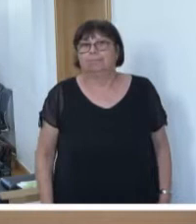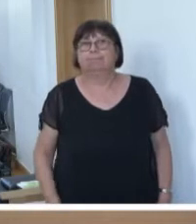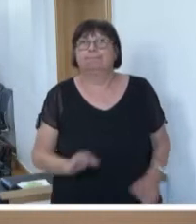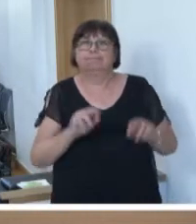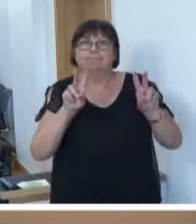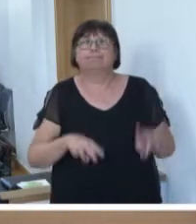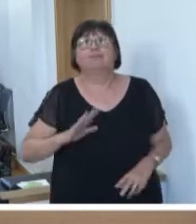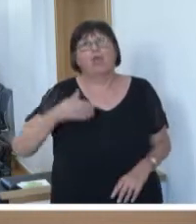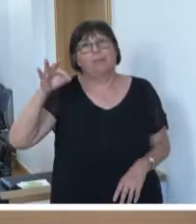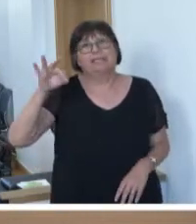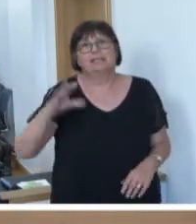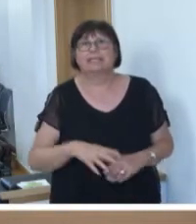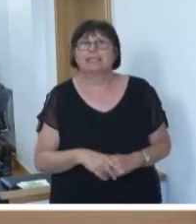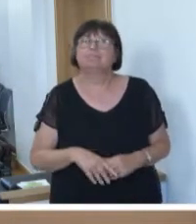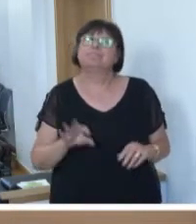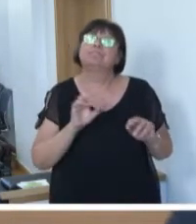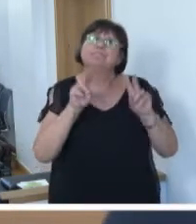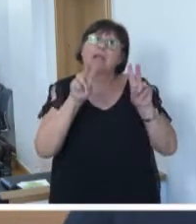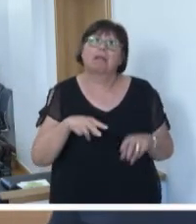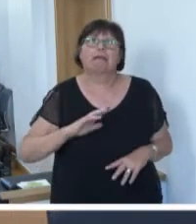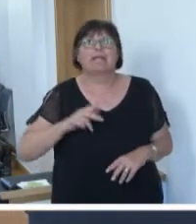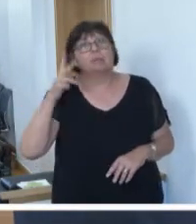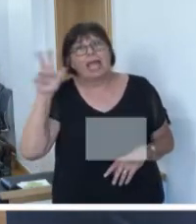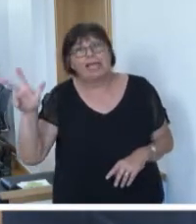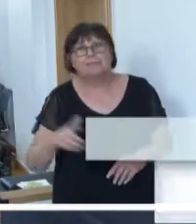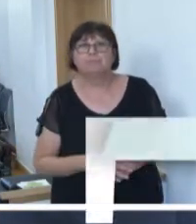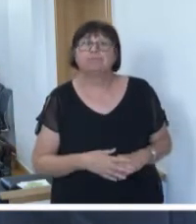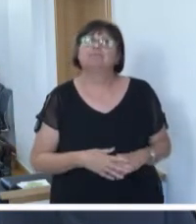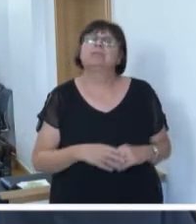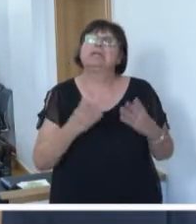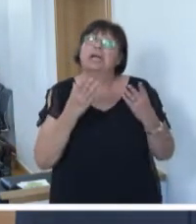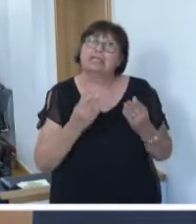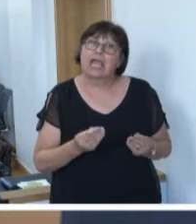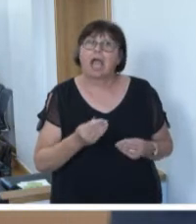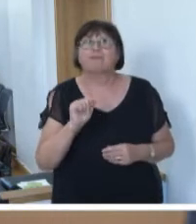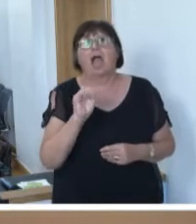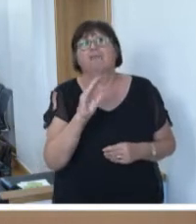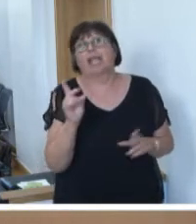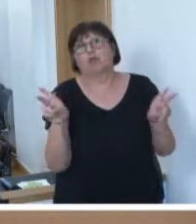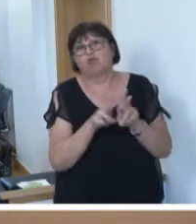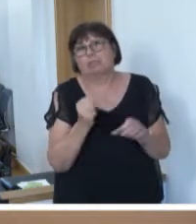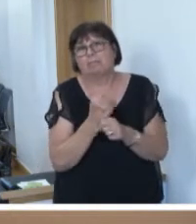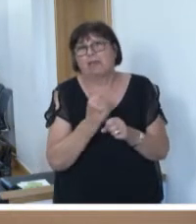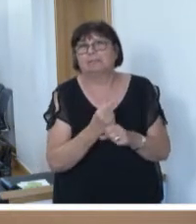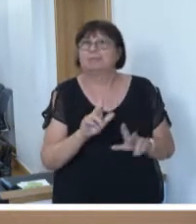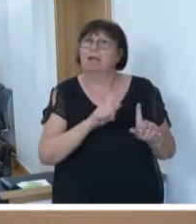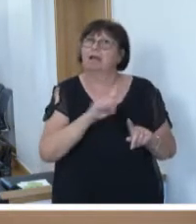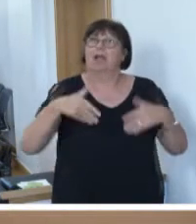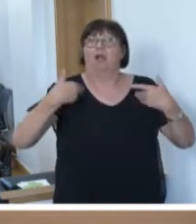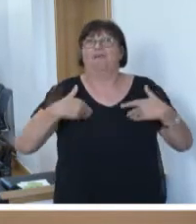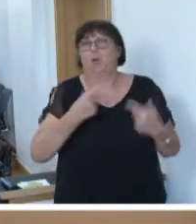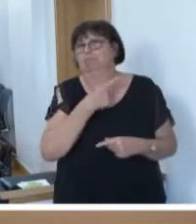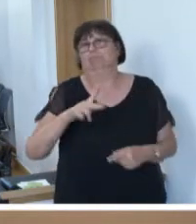Sehr geehrte Frau Präsidentin, sehr geehrte Damen und Herren, ich darf es für die AfD-Fraktion sehr kurz machen. Das freut vielleicht die Kollegen, die aufs